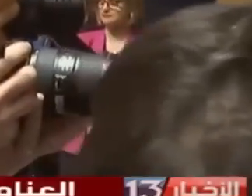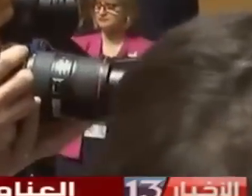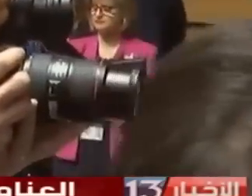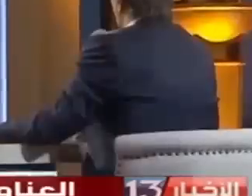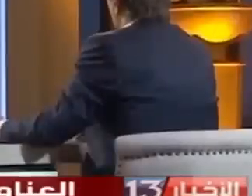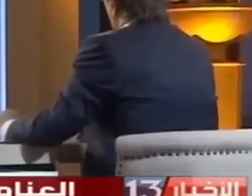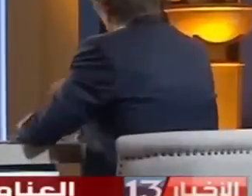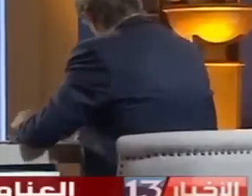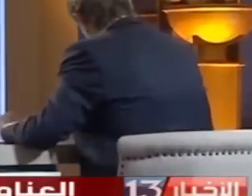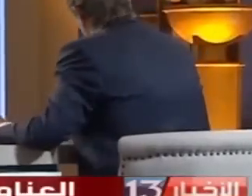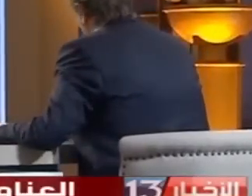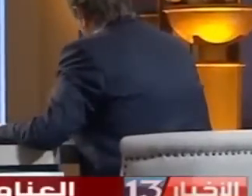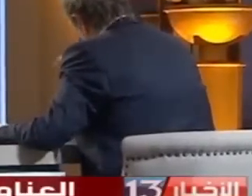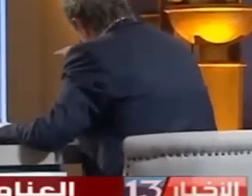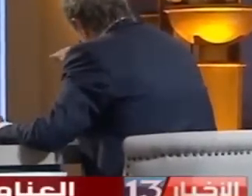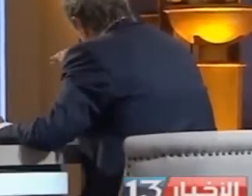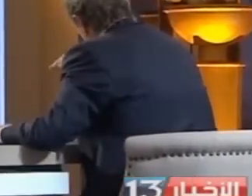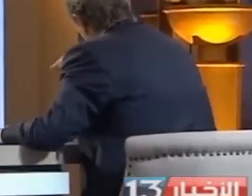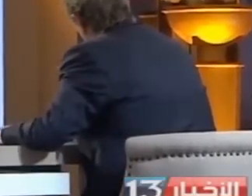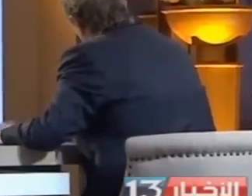من سوريا قريبا